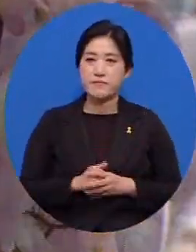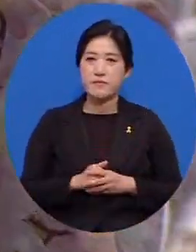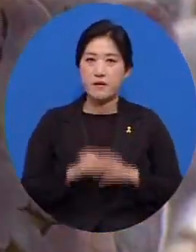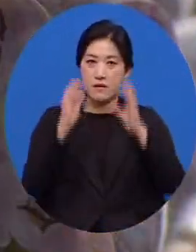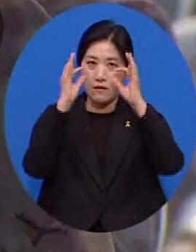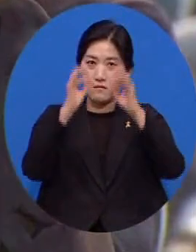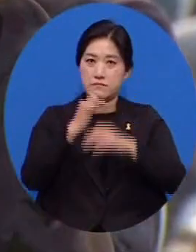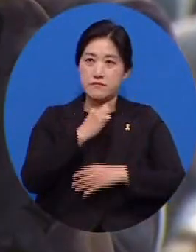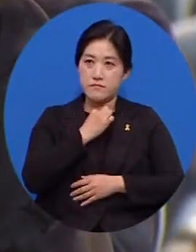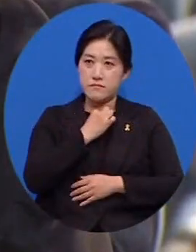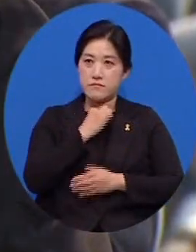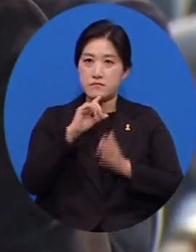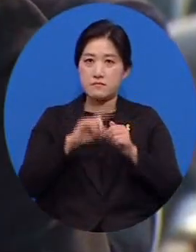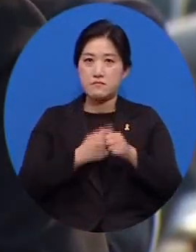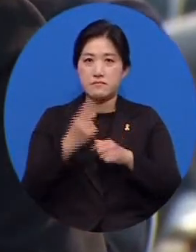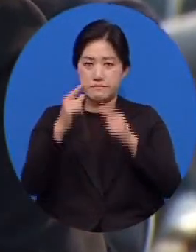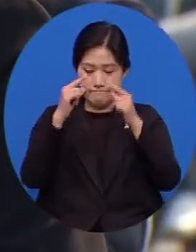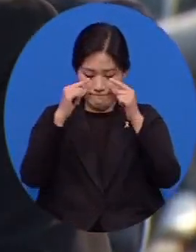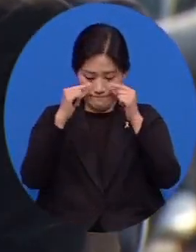보고 싶으면 눈을 감고,